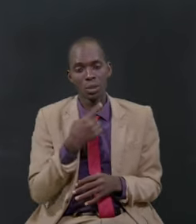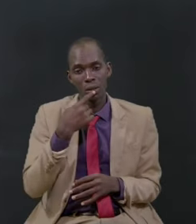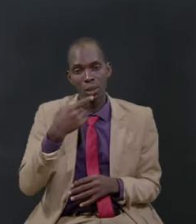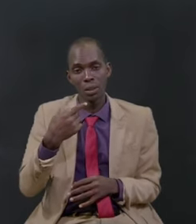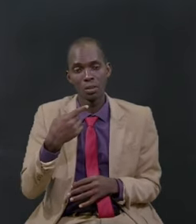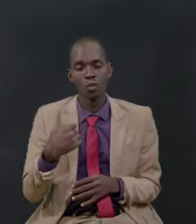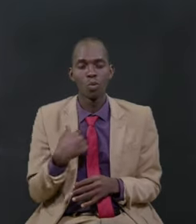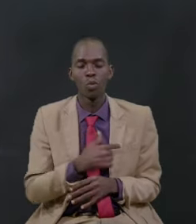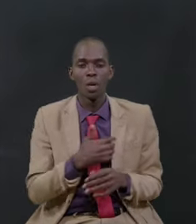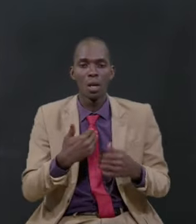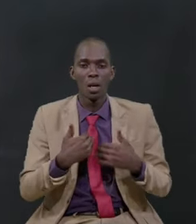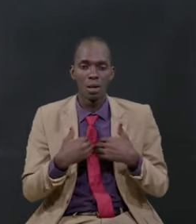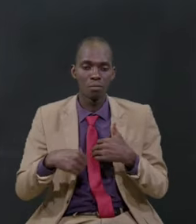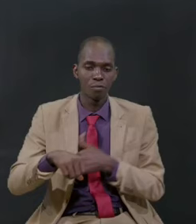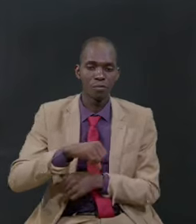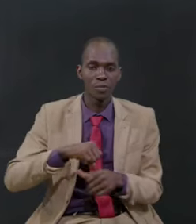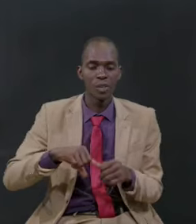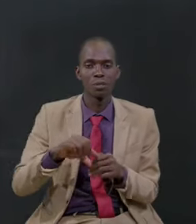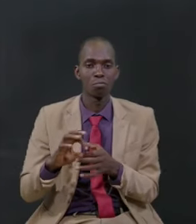en communion avec lui